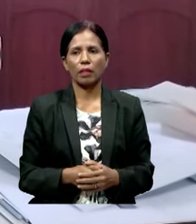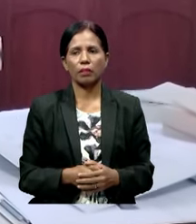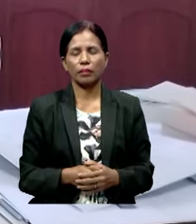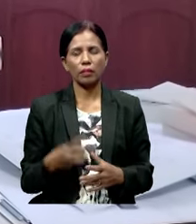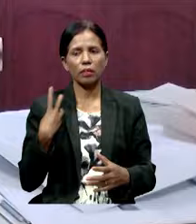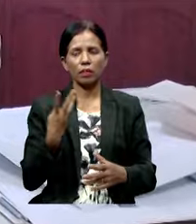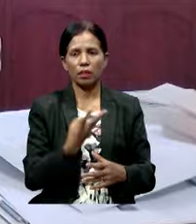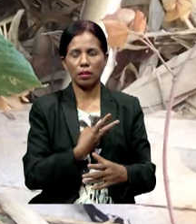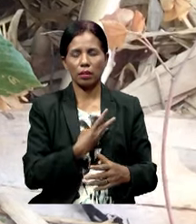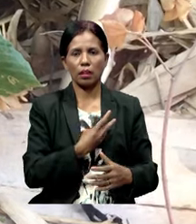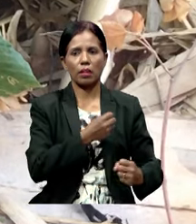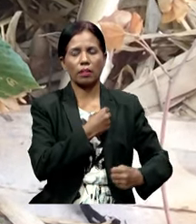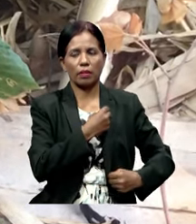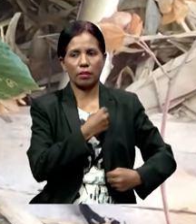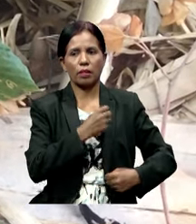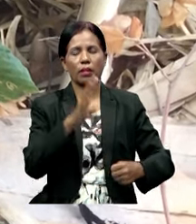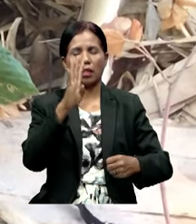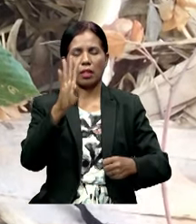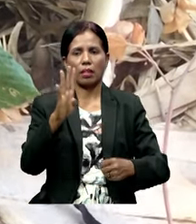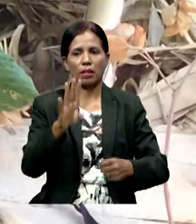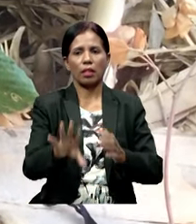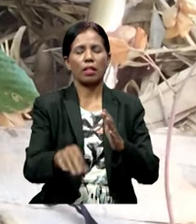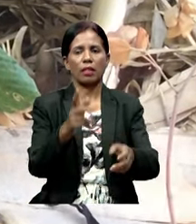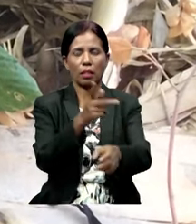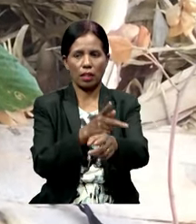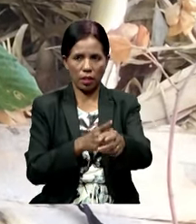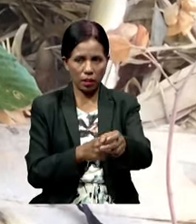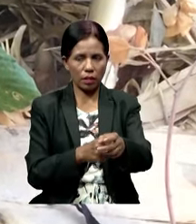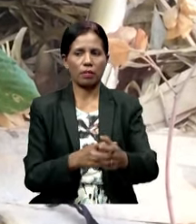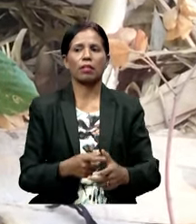forsa nine hat na hetan na kan kaman